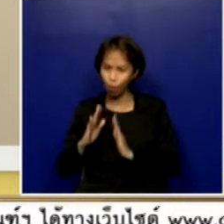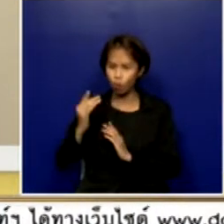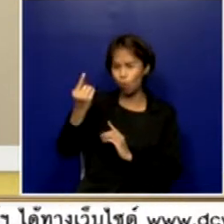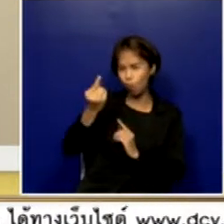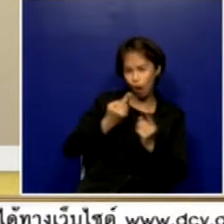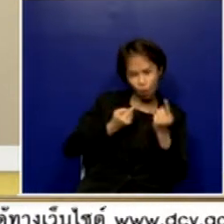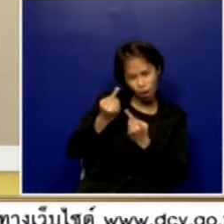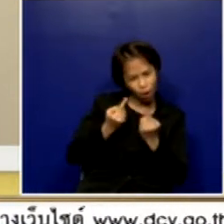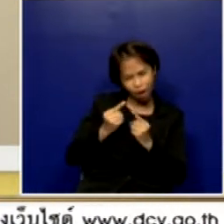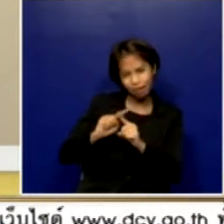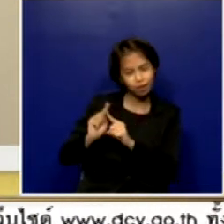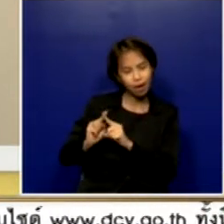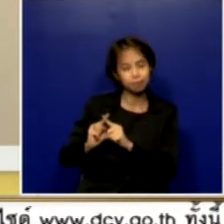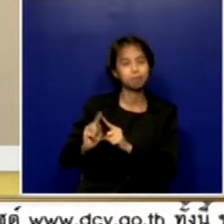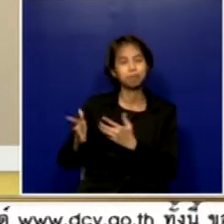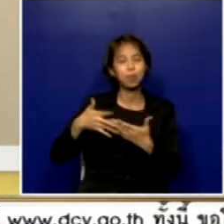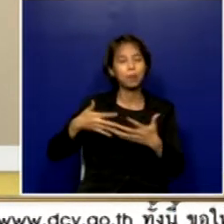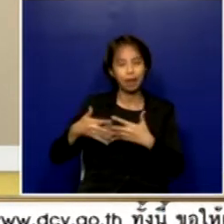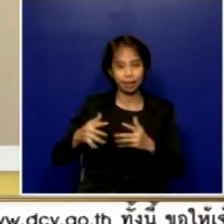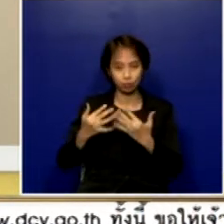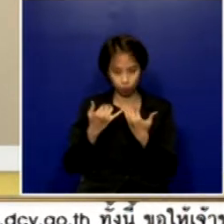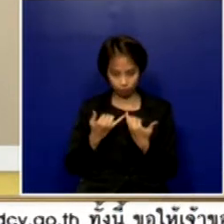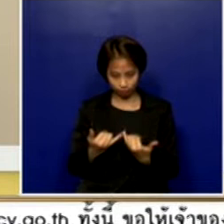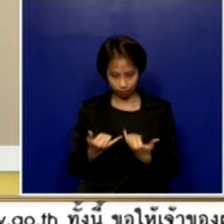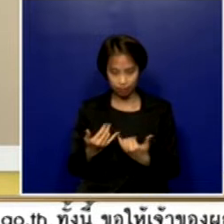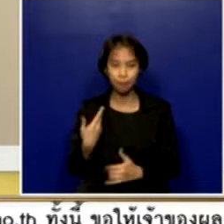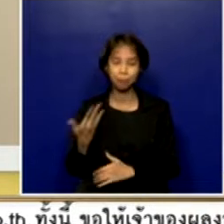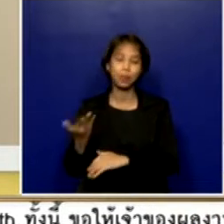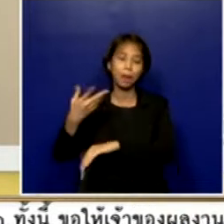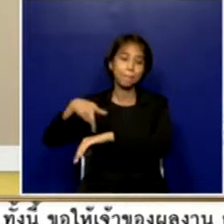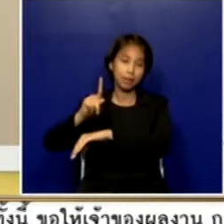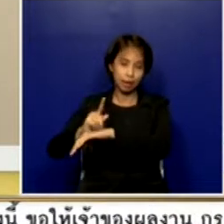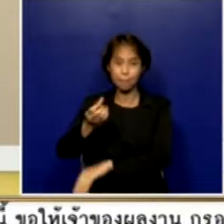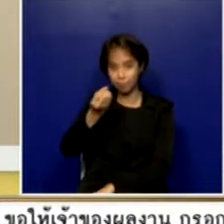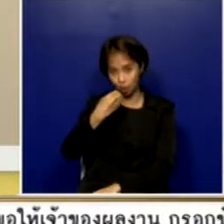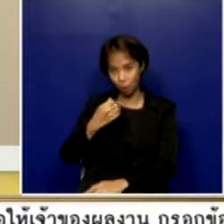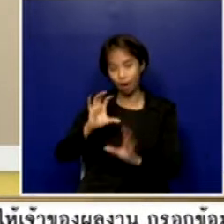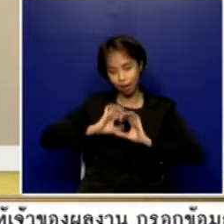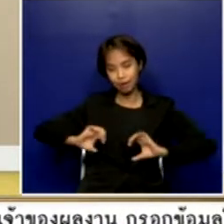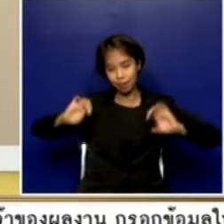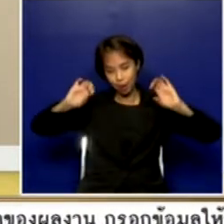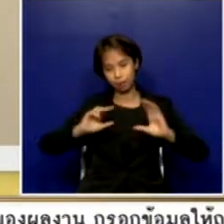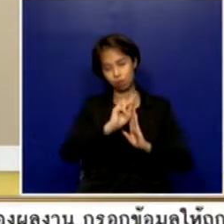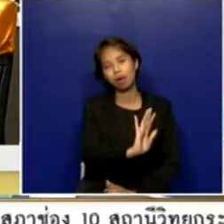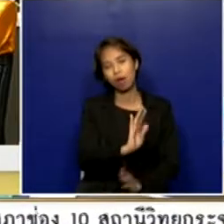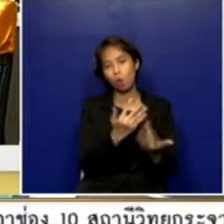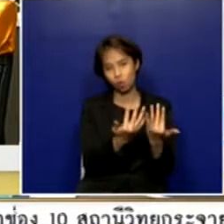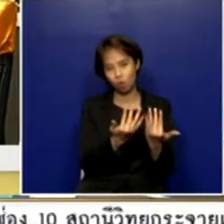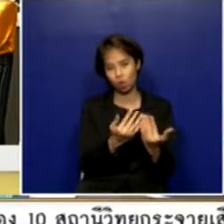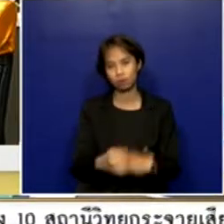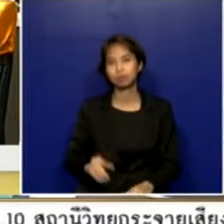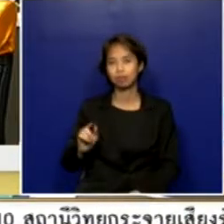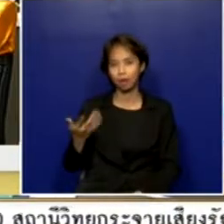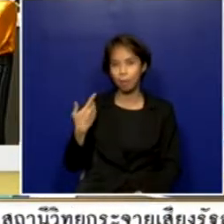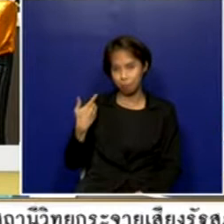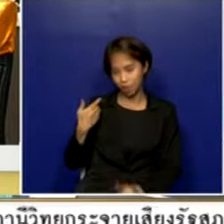น้อยที่สุดเพื่อจะถูกปรับออกจากการเป็นรัฐมนตรีนะครับช่วงเย็นที่ผ่านมาคุณปฏิพัทธ์สันติภาดาวส.ส.พิษณุโลกพรรคอ้าวไป